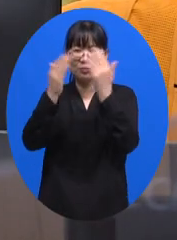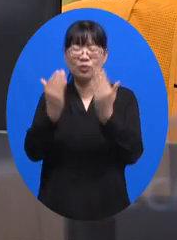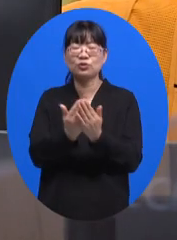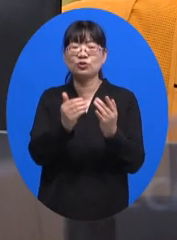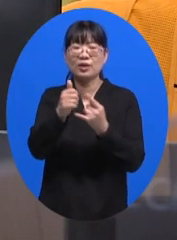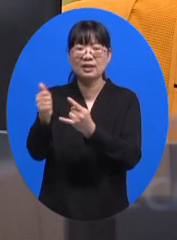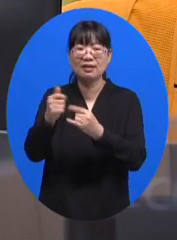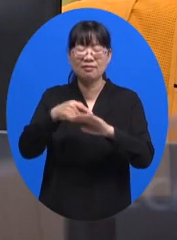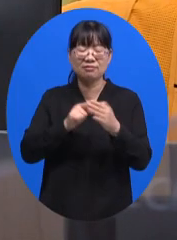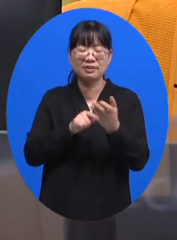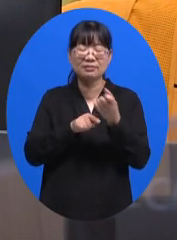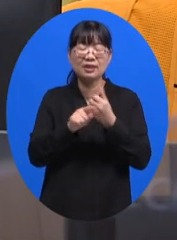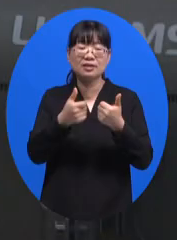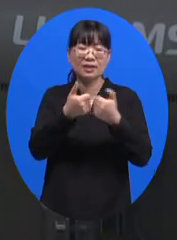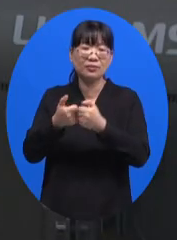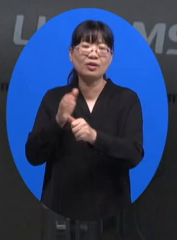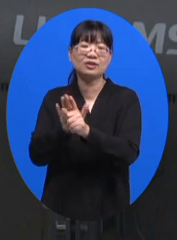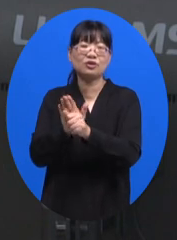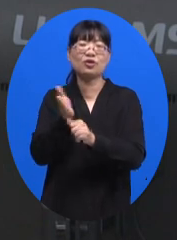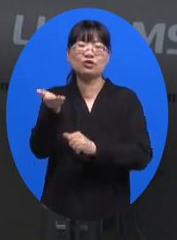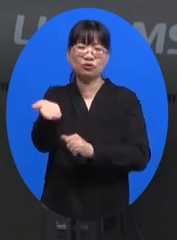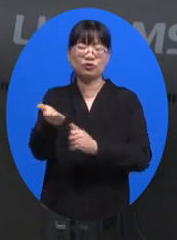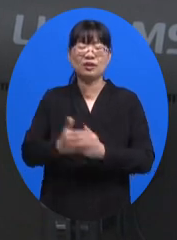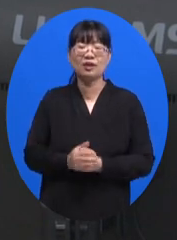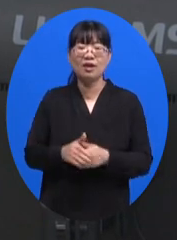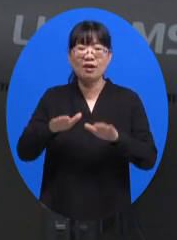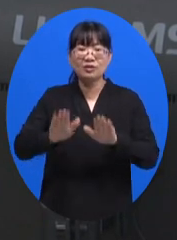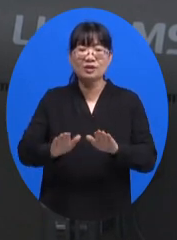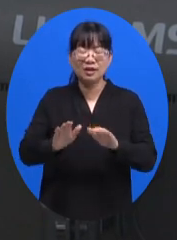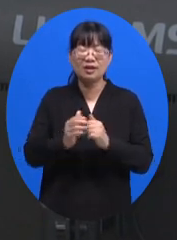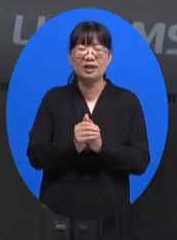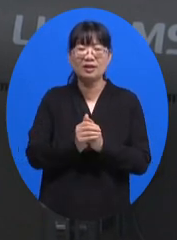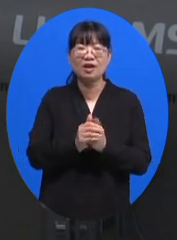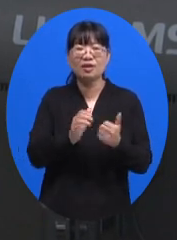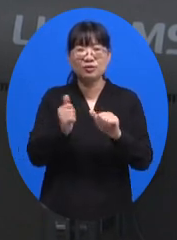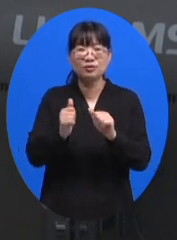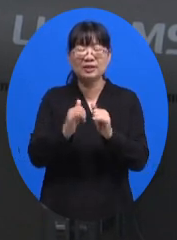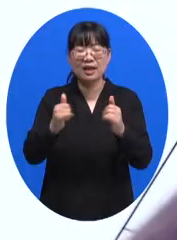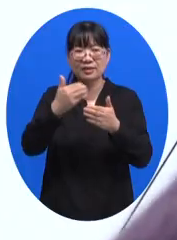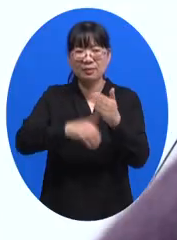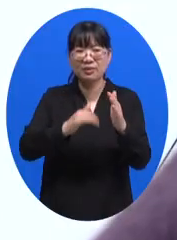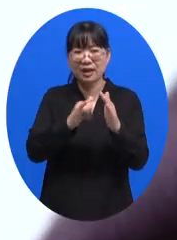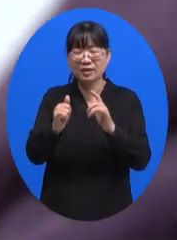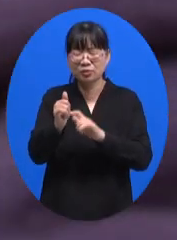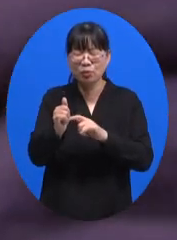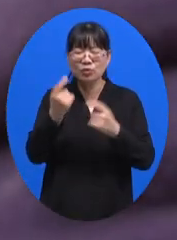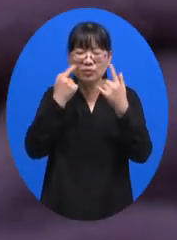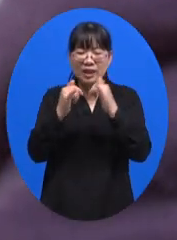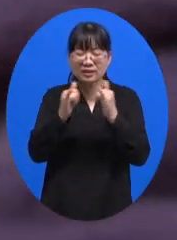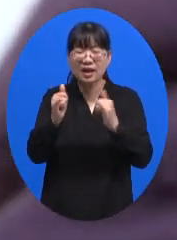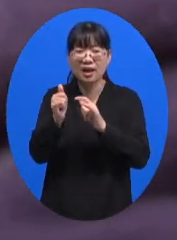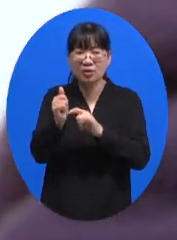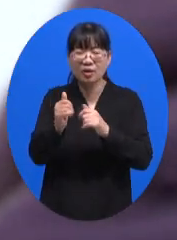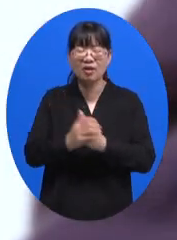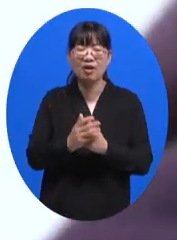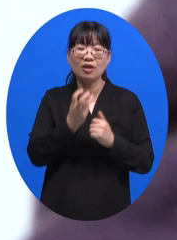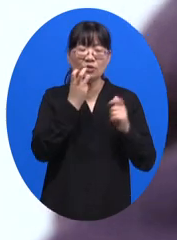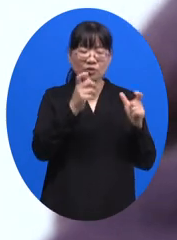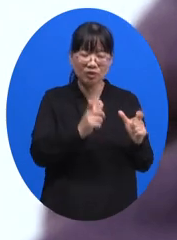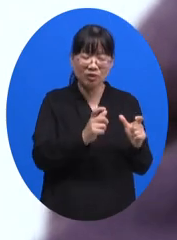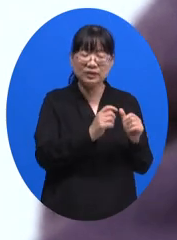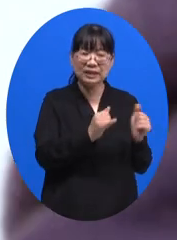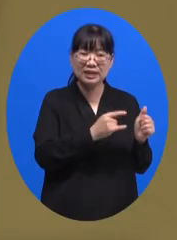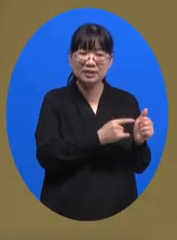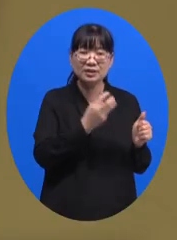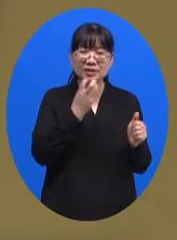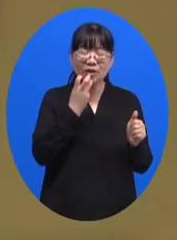한 심리상담도 지원 중입니다. 현재 유가족과 부상자 및 가족의 경우 서울 지역 거주자는